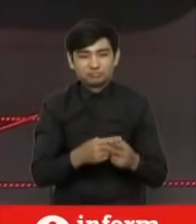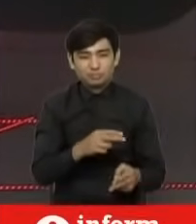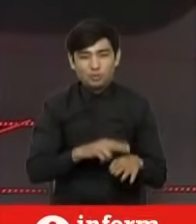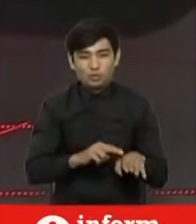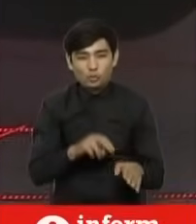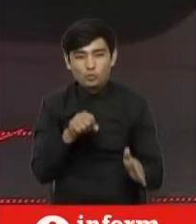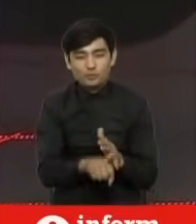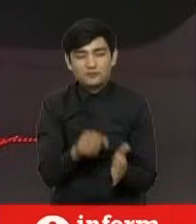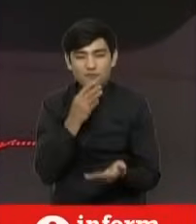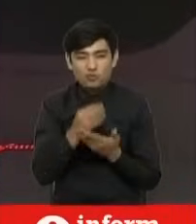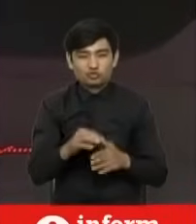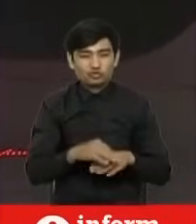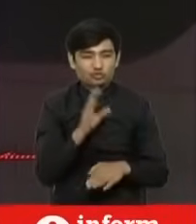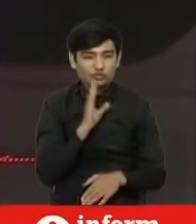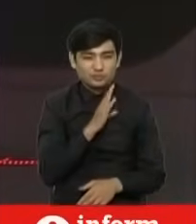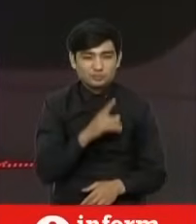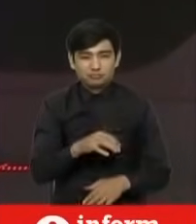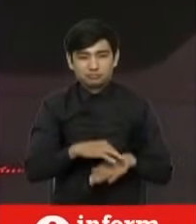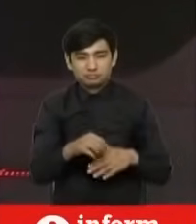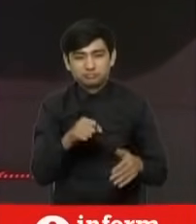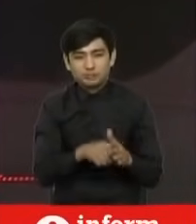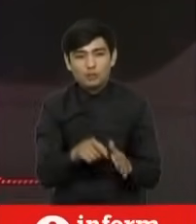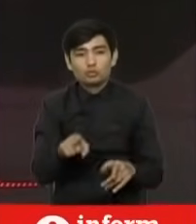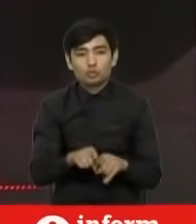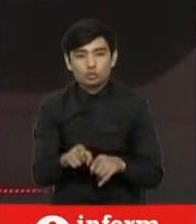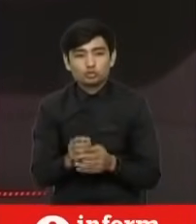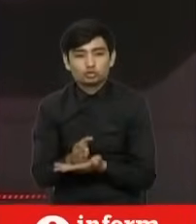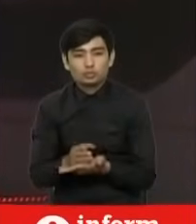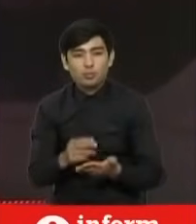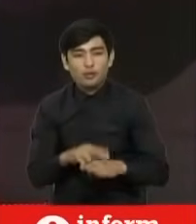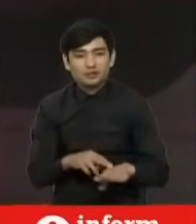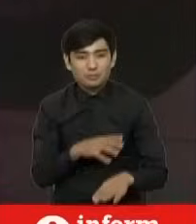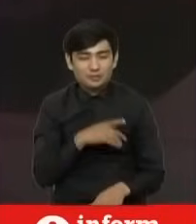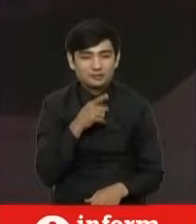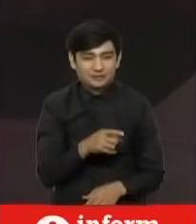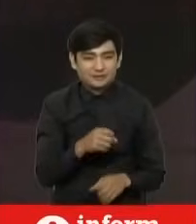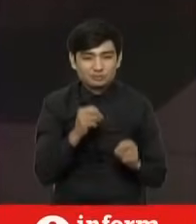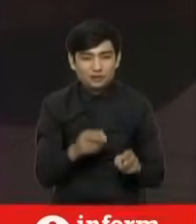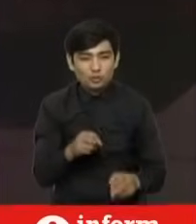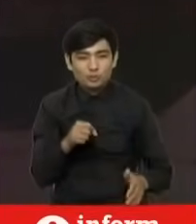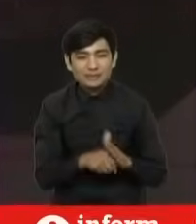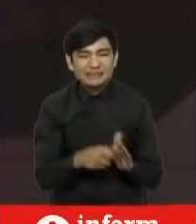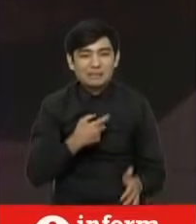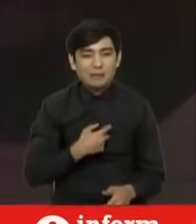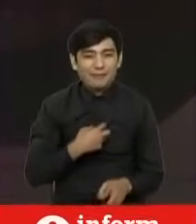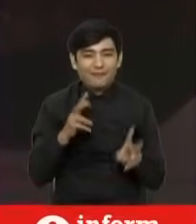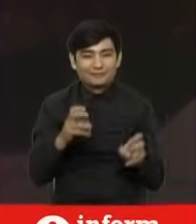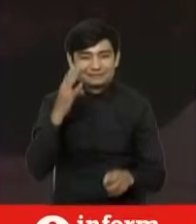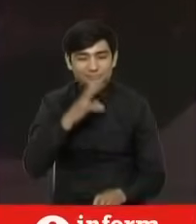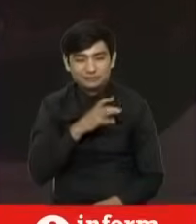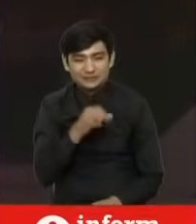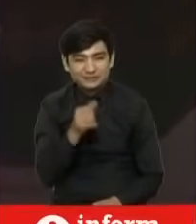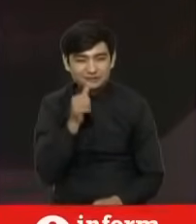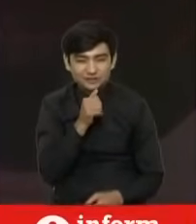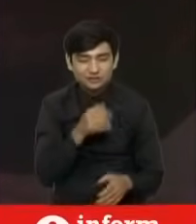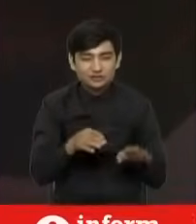жены. Расправившись с супругой, которая тоже служила в полиции, он попытался инсценировать ее самоубийство. Процесс шел в закрытом